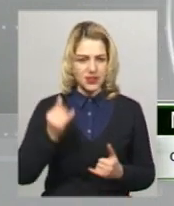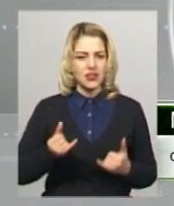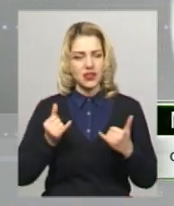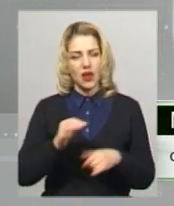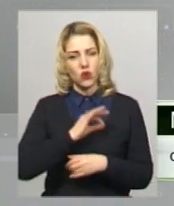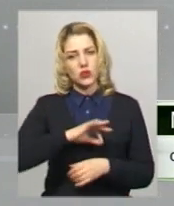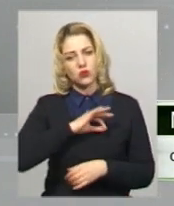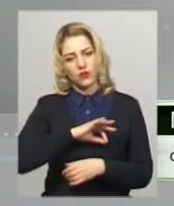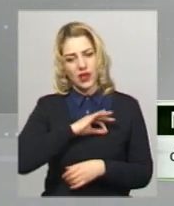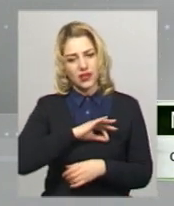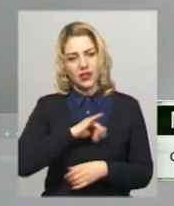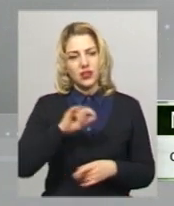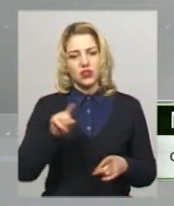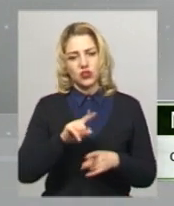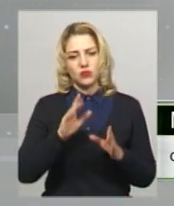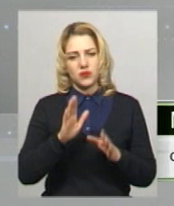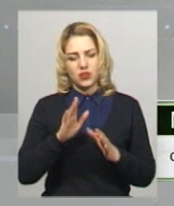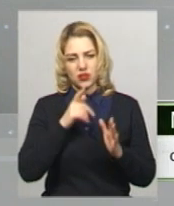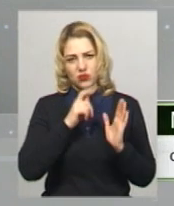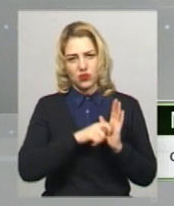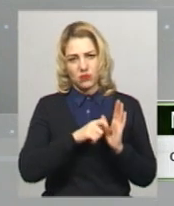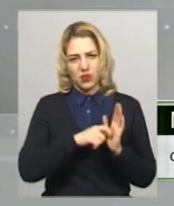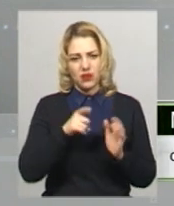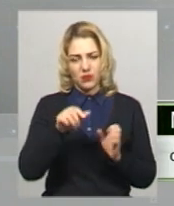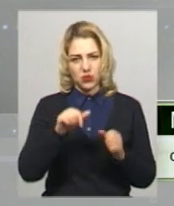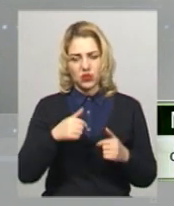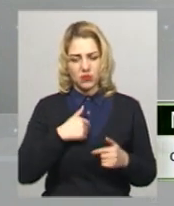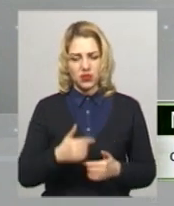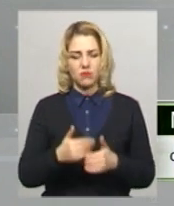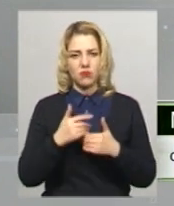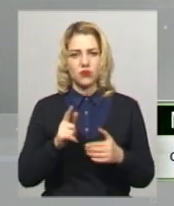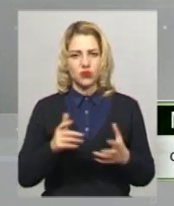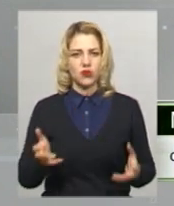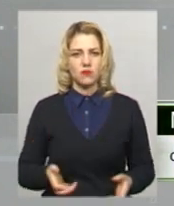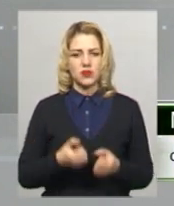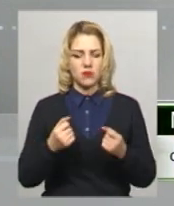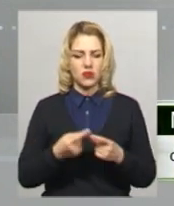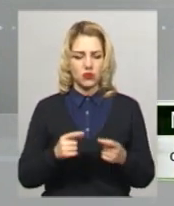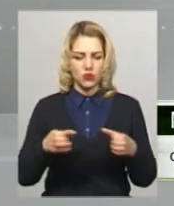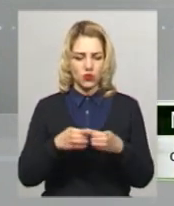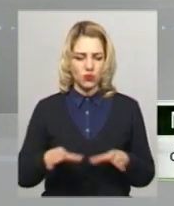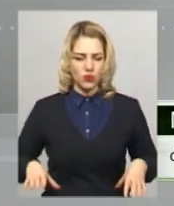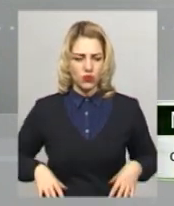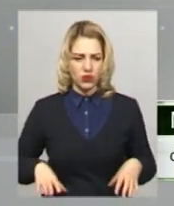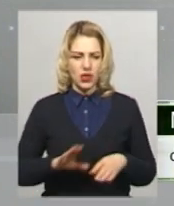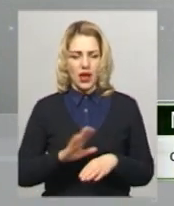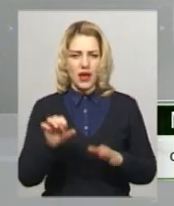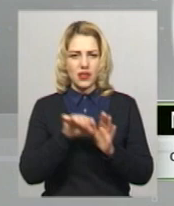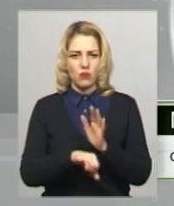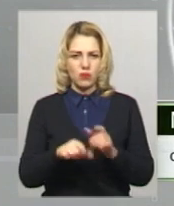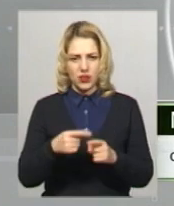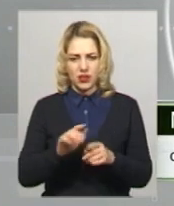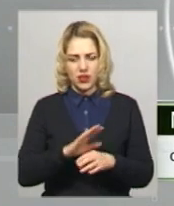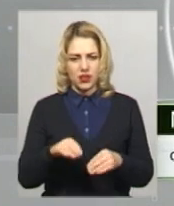користування, щоб тільки кормили. Ви можете мені дуже помогти, щоб зберегти цю групу коней, а не вбити на бойню і не дати